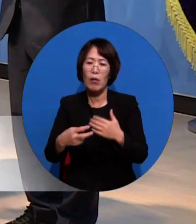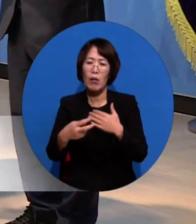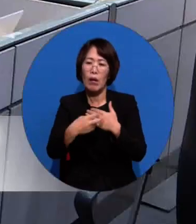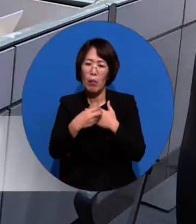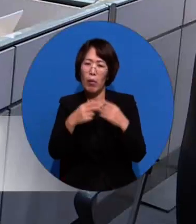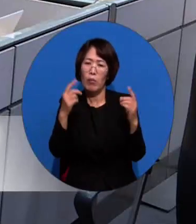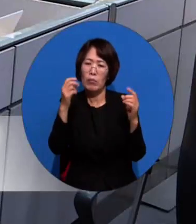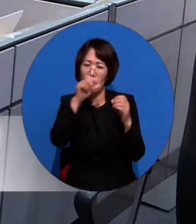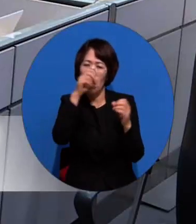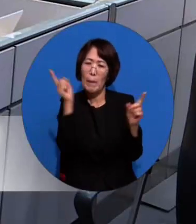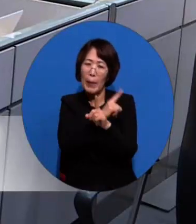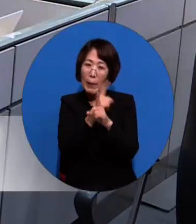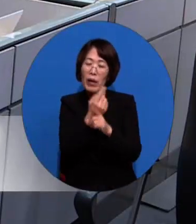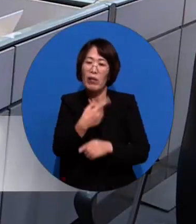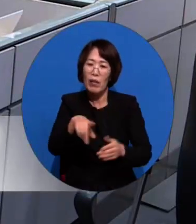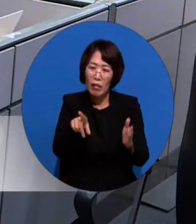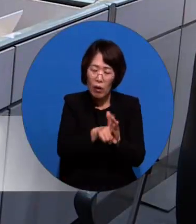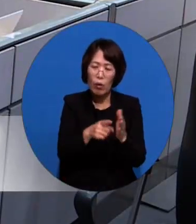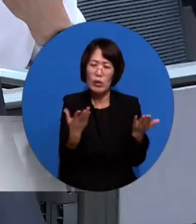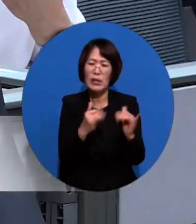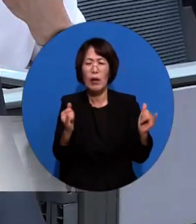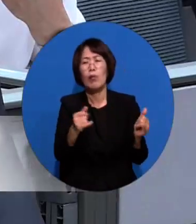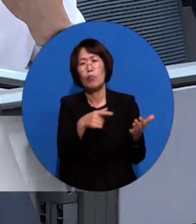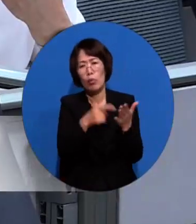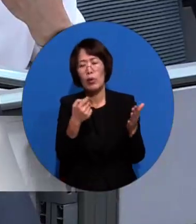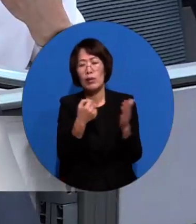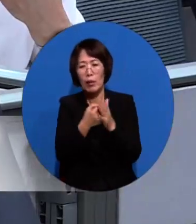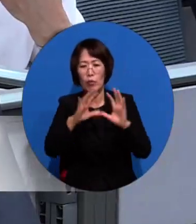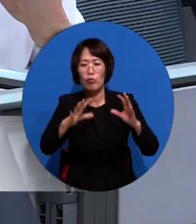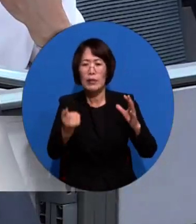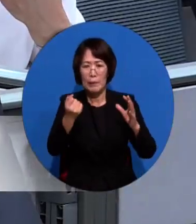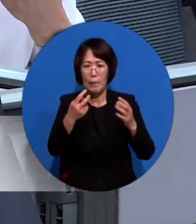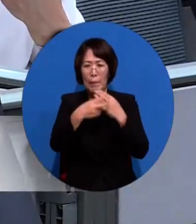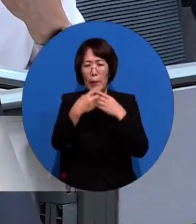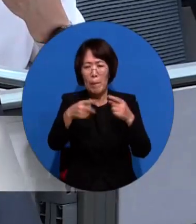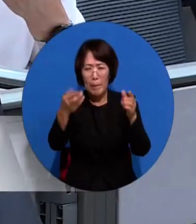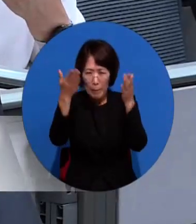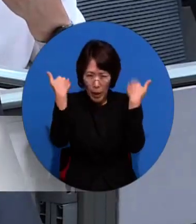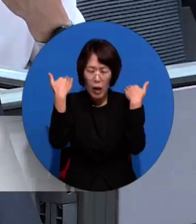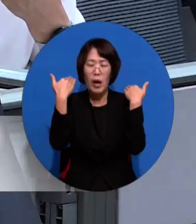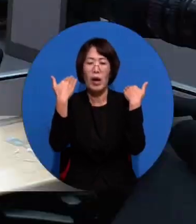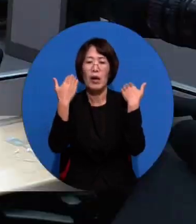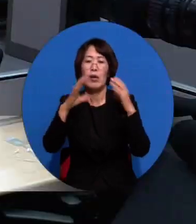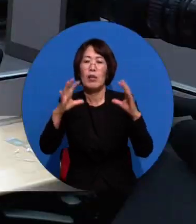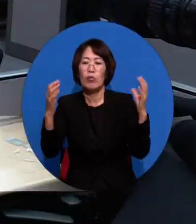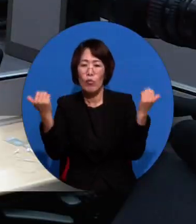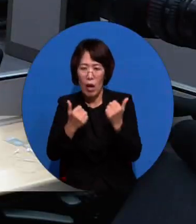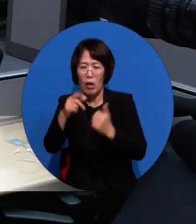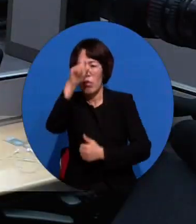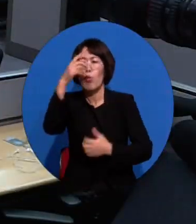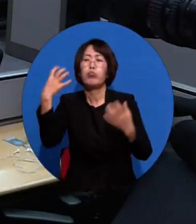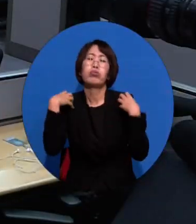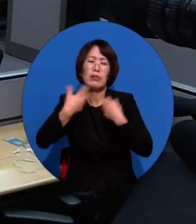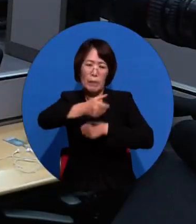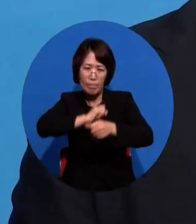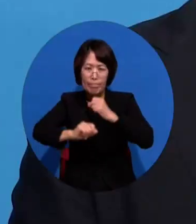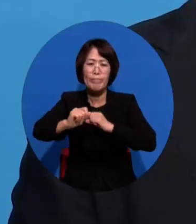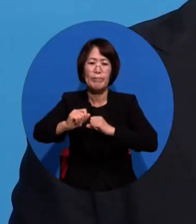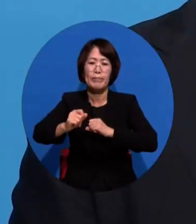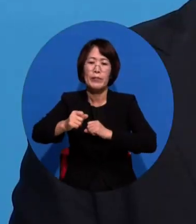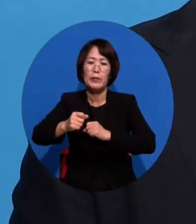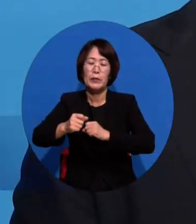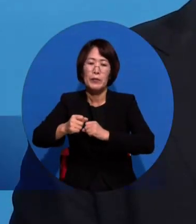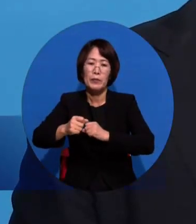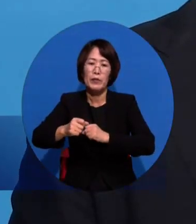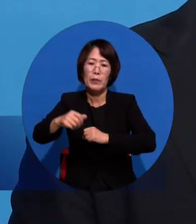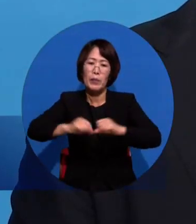개선과 부족한 의료 자원 확보를 위해 지역 국립의과대학 설립에 정부와 국회가 적극 나서줄 것을 요구했습니다. 소멸